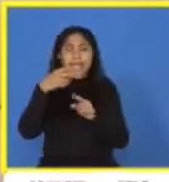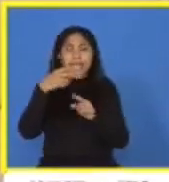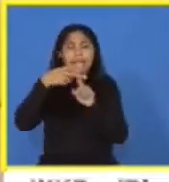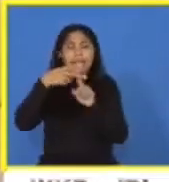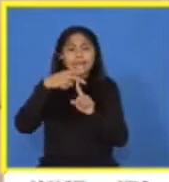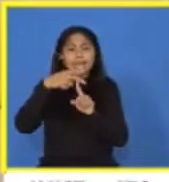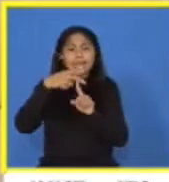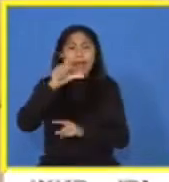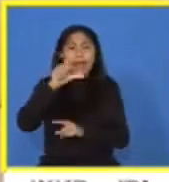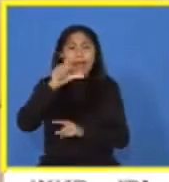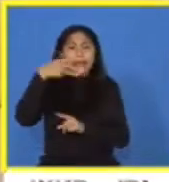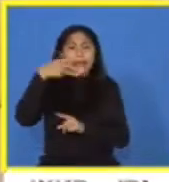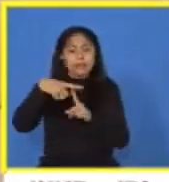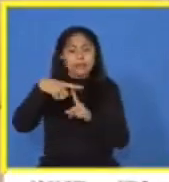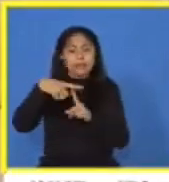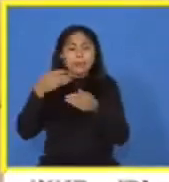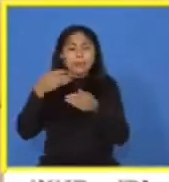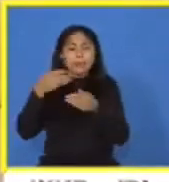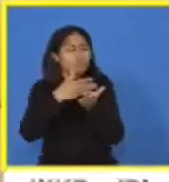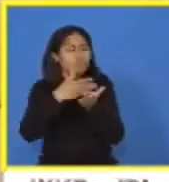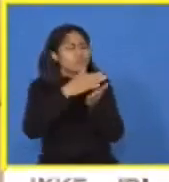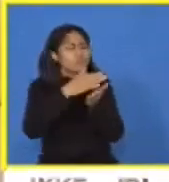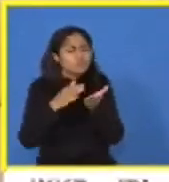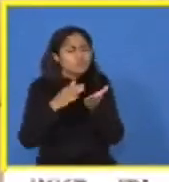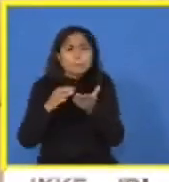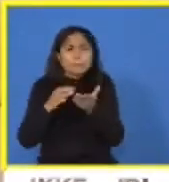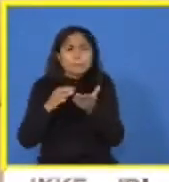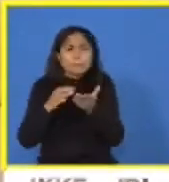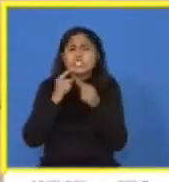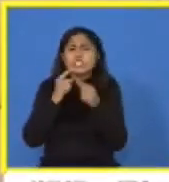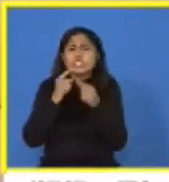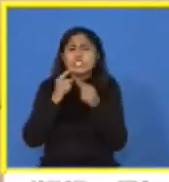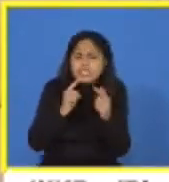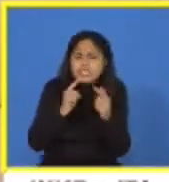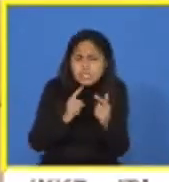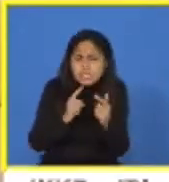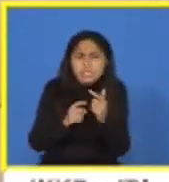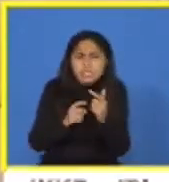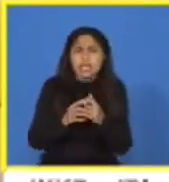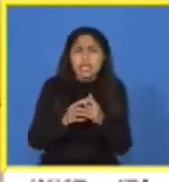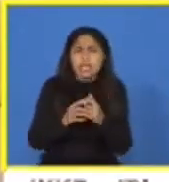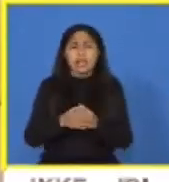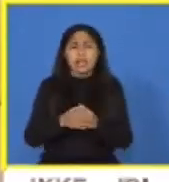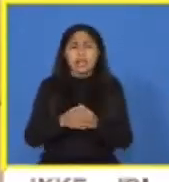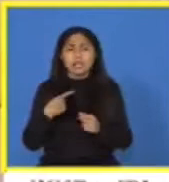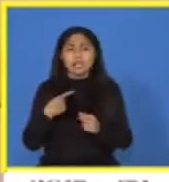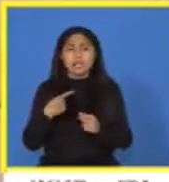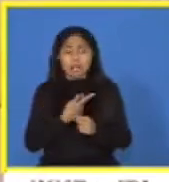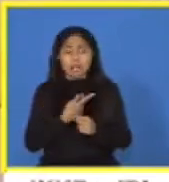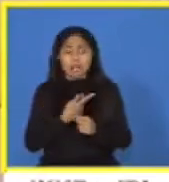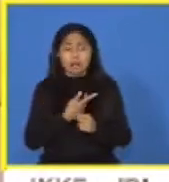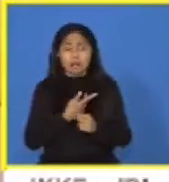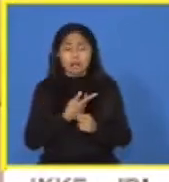kami selebarkan dan kami sosialisasi. Waktu kita